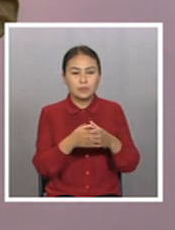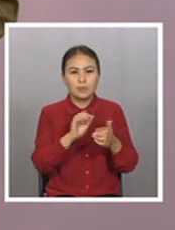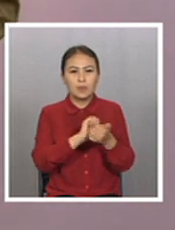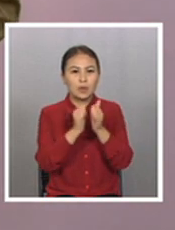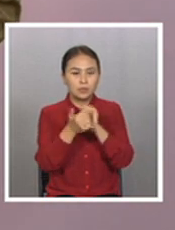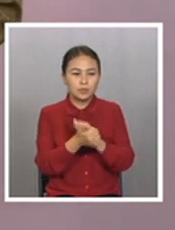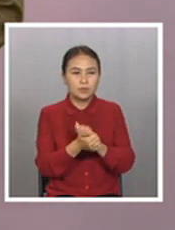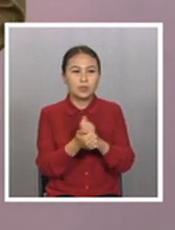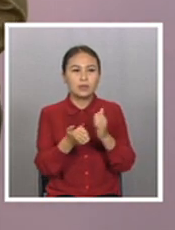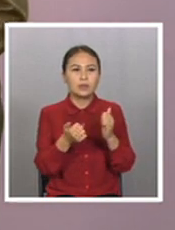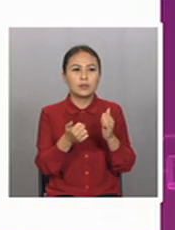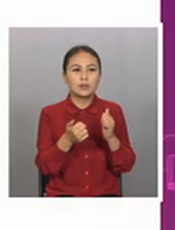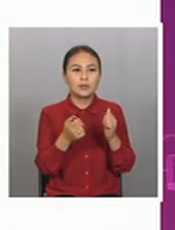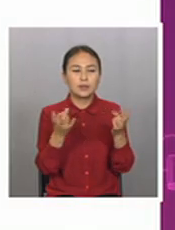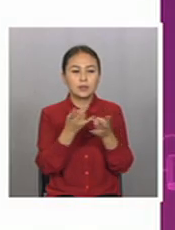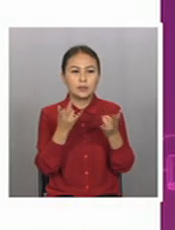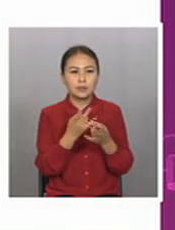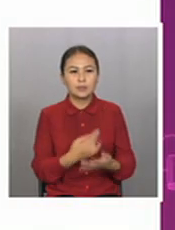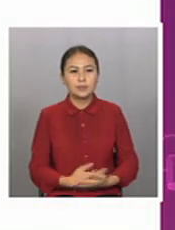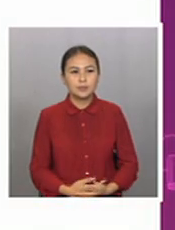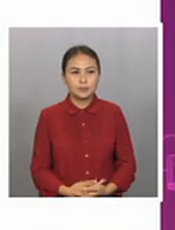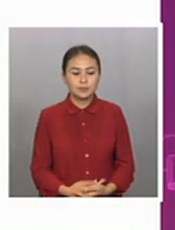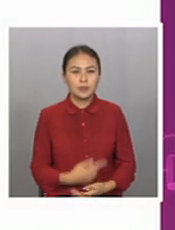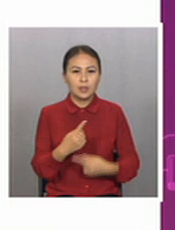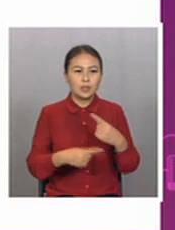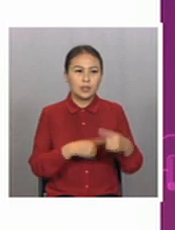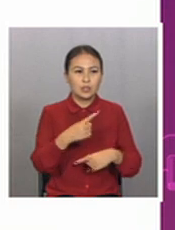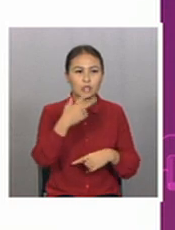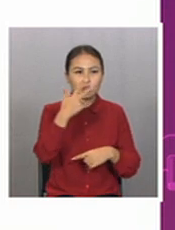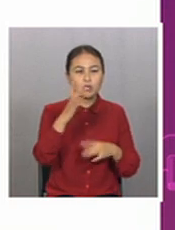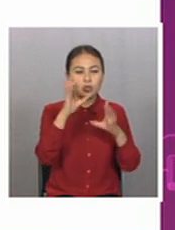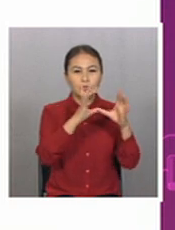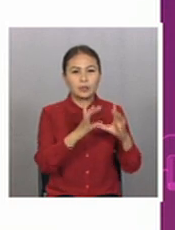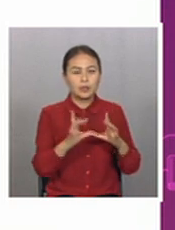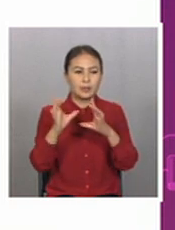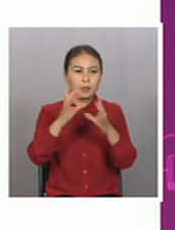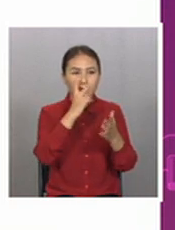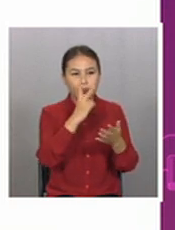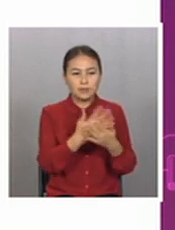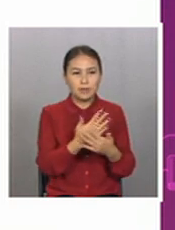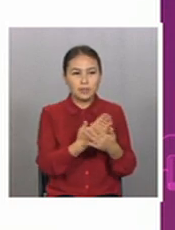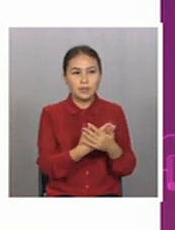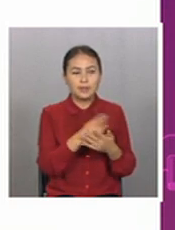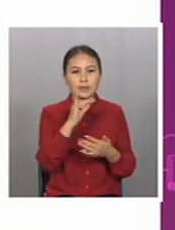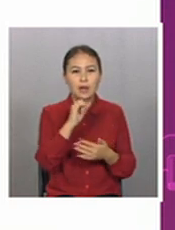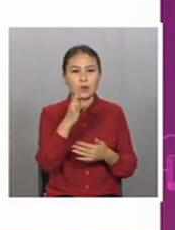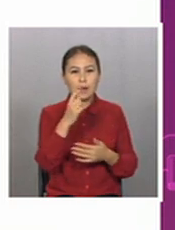ауыстырымдылы қасиетке ие екен. Келесі үш жиынның қиылысуын қарастырамыз. Диаграмманың көмегімен